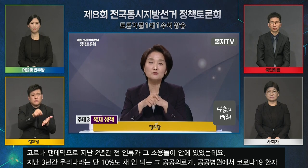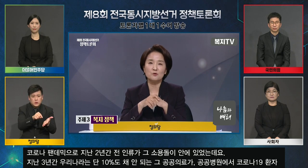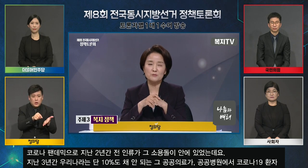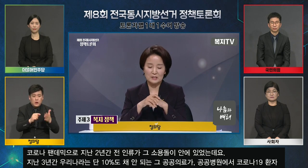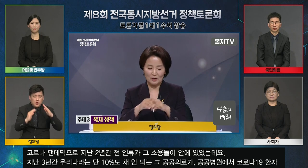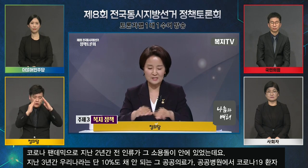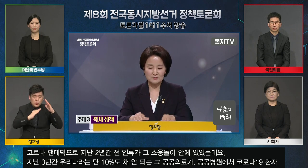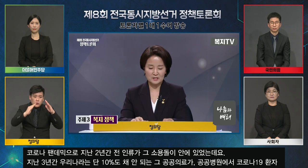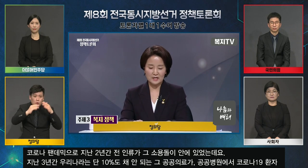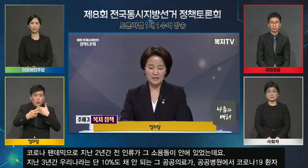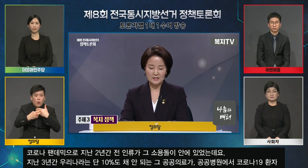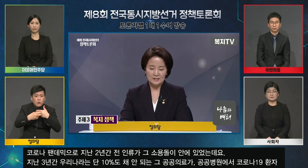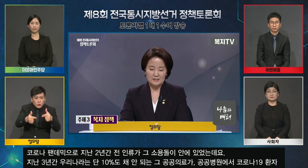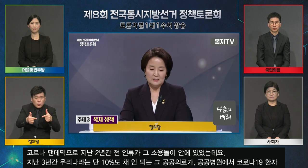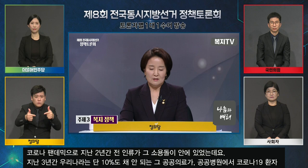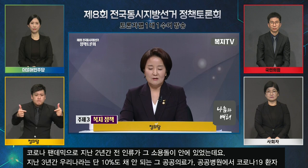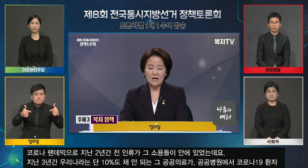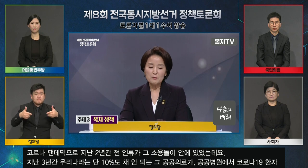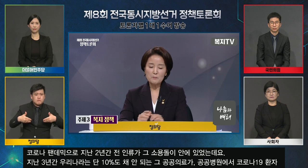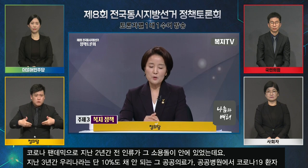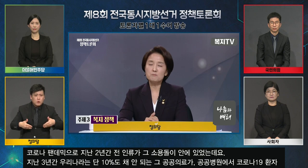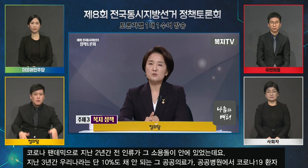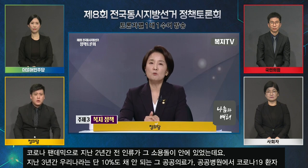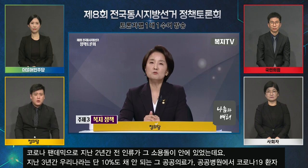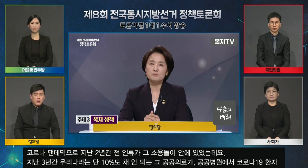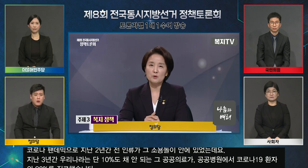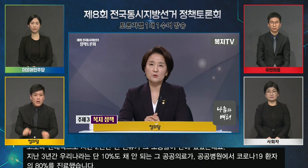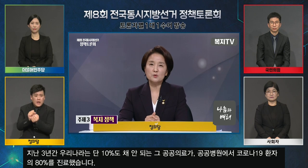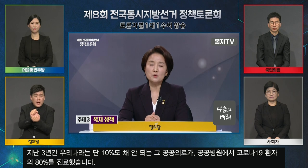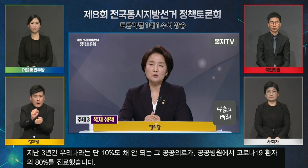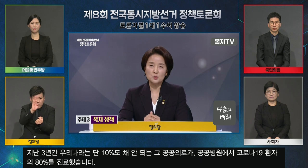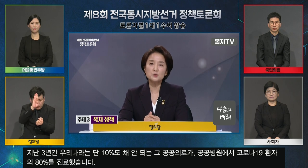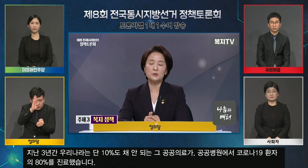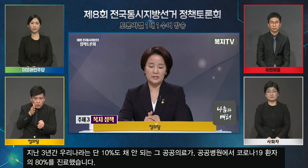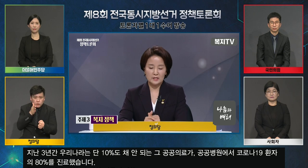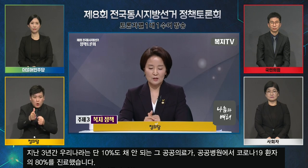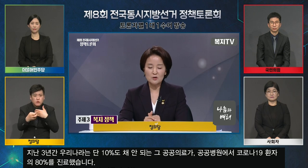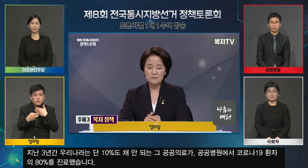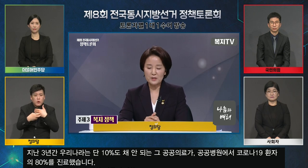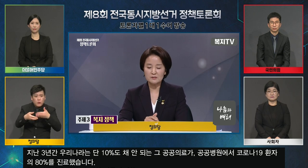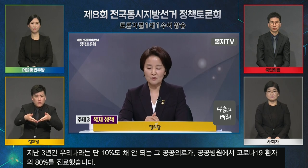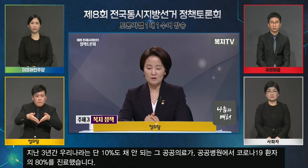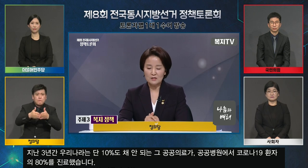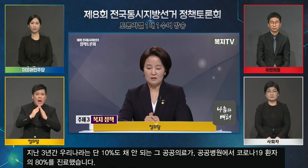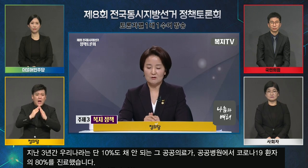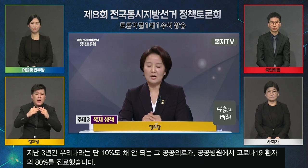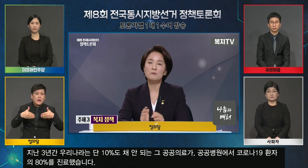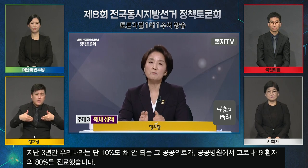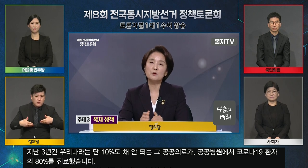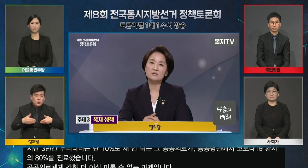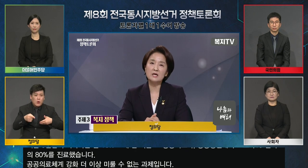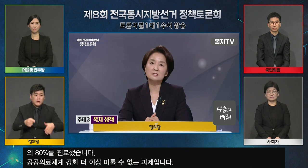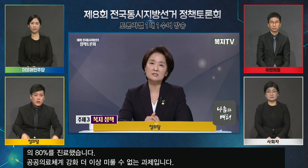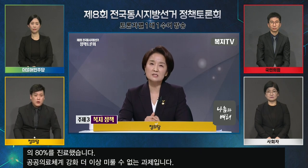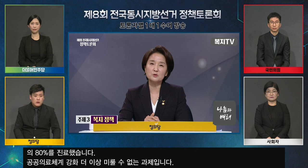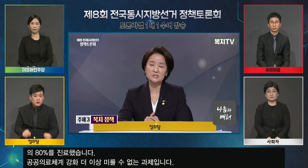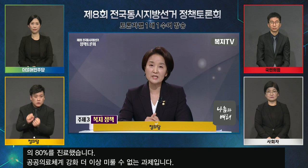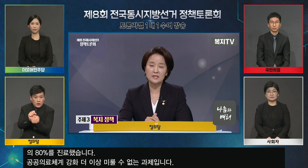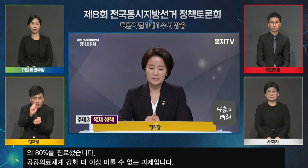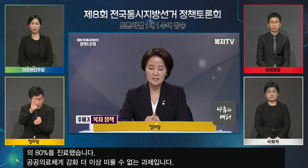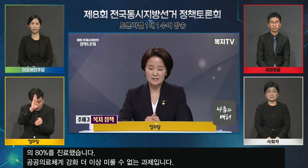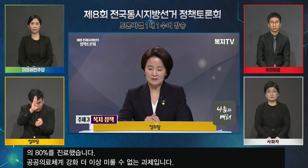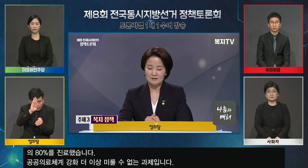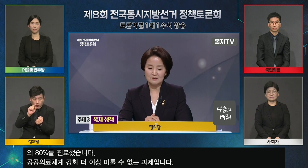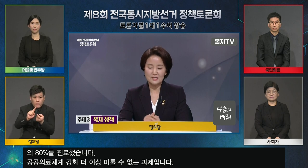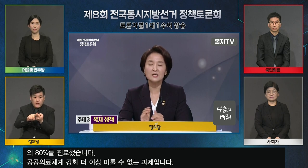이상 미룰 수 없는 과제입니다. 감염병 전문병원도 조속히 건립해서 감염병 대응 의료